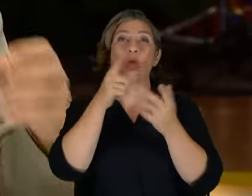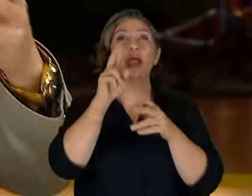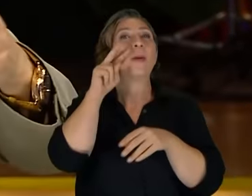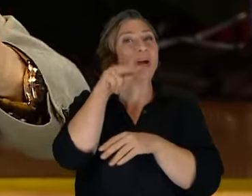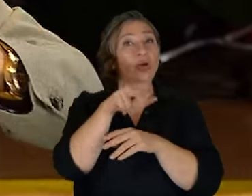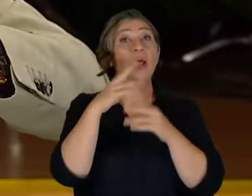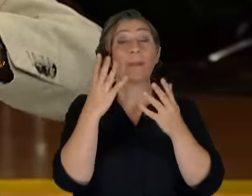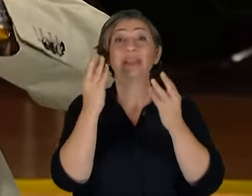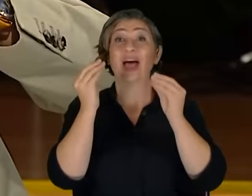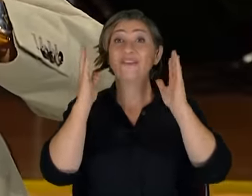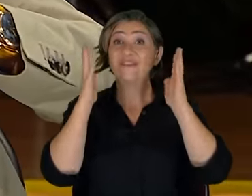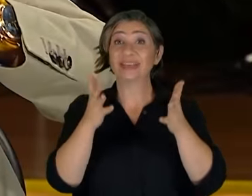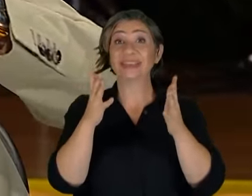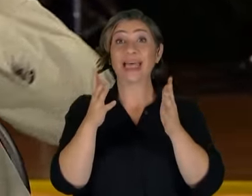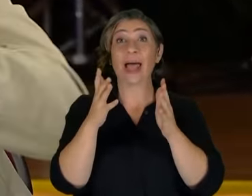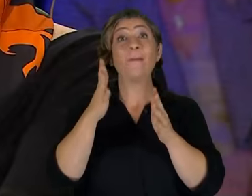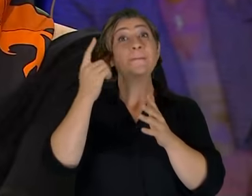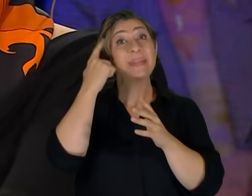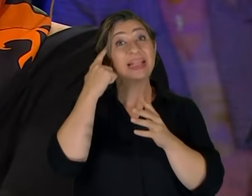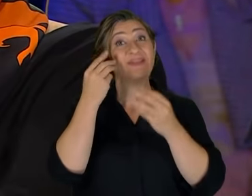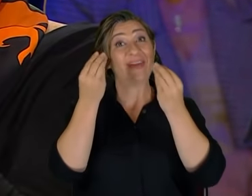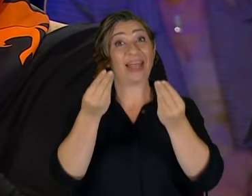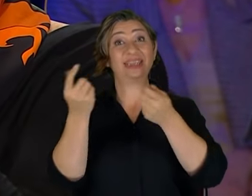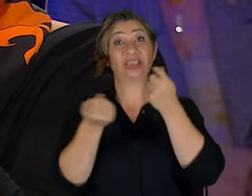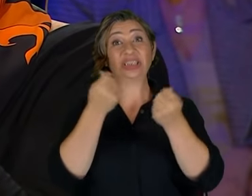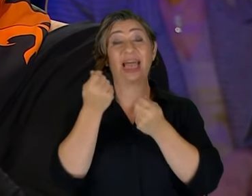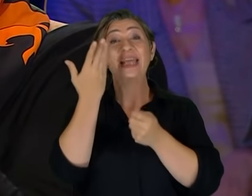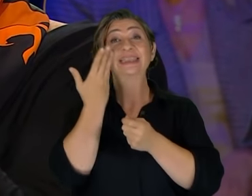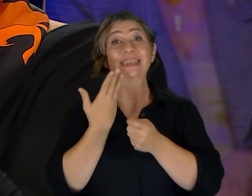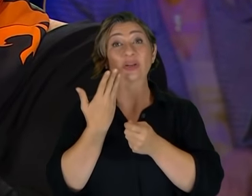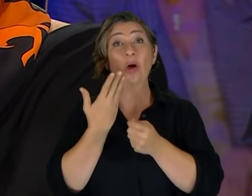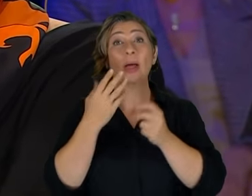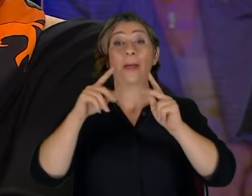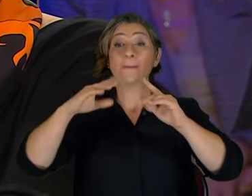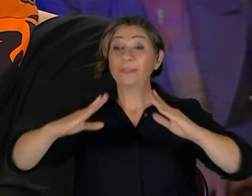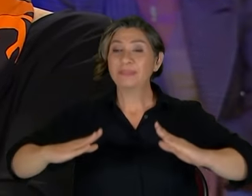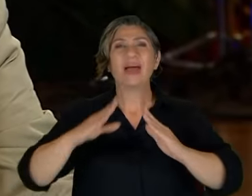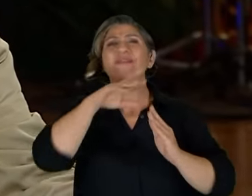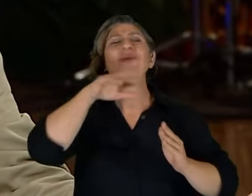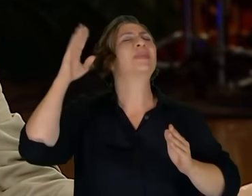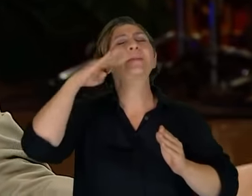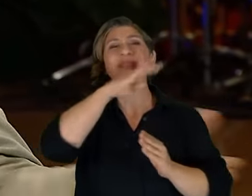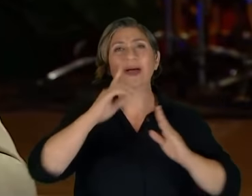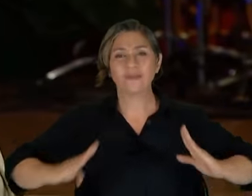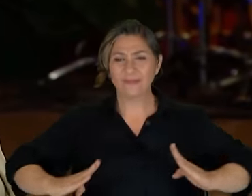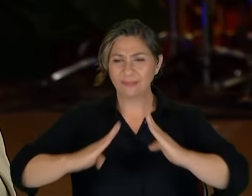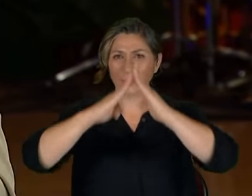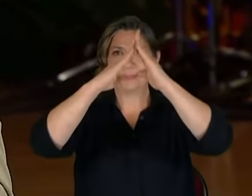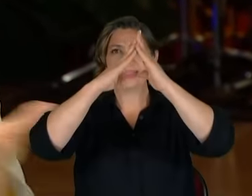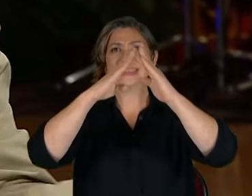da bakıyorlar ama daha çok bilgi veren işler izleniyor. Piramitlerin sırrı, ben sürekli söyleyip duruyorum.